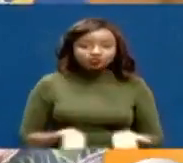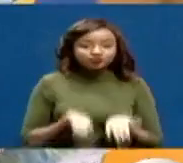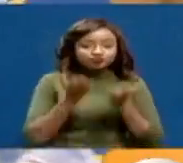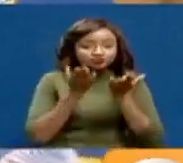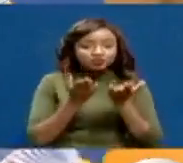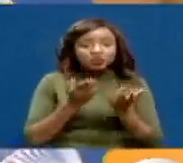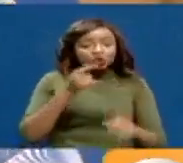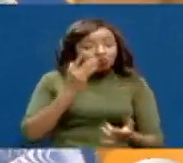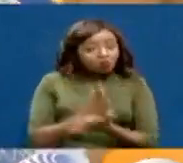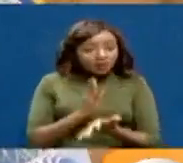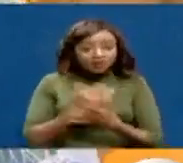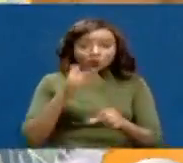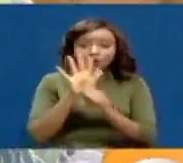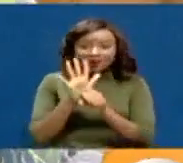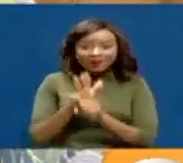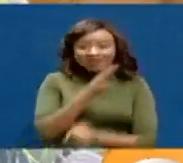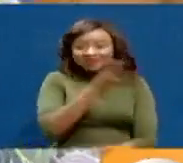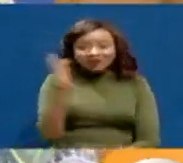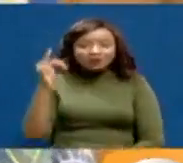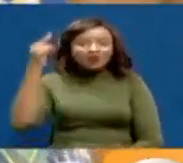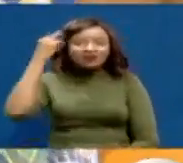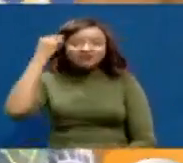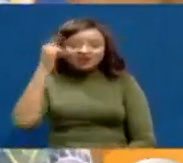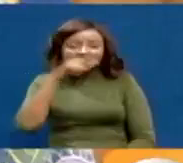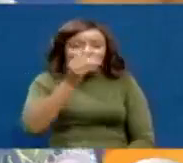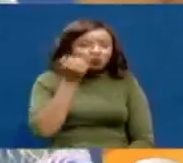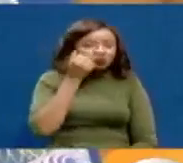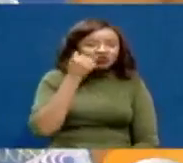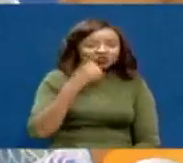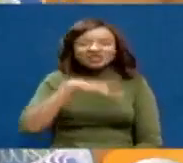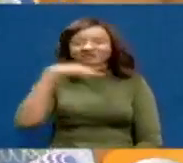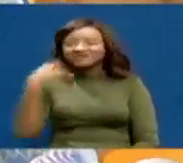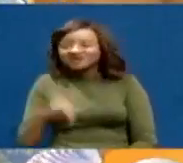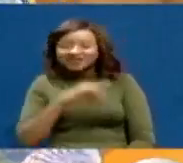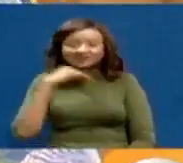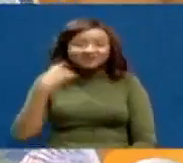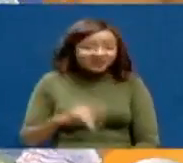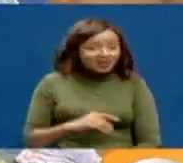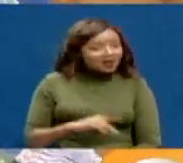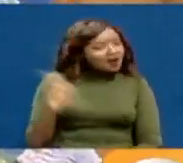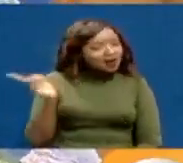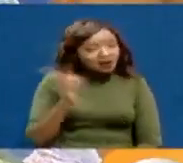Kuna wengi ambao wanachezea huu ugonjwa. Na wenzangu,